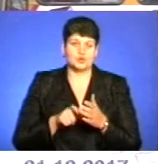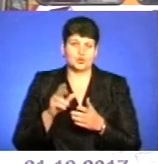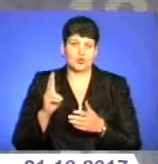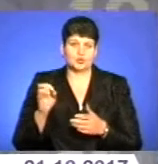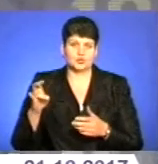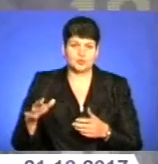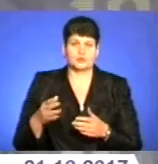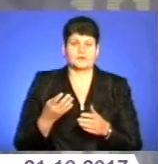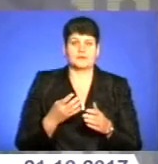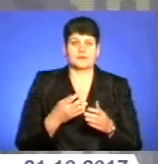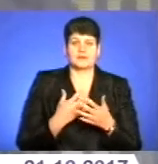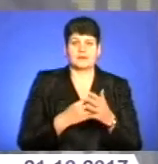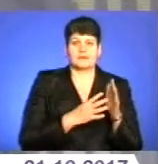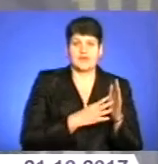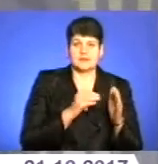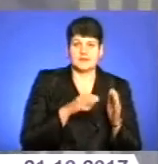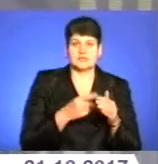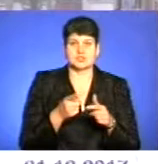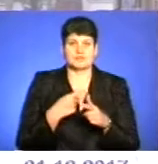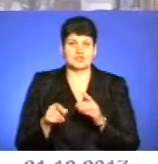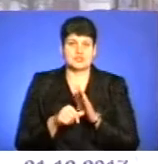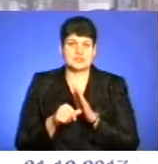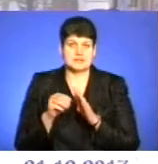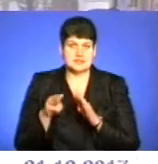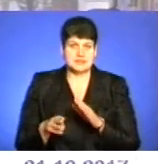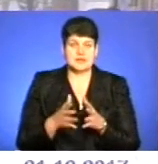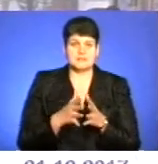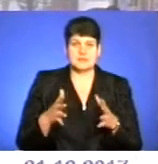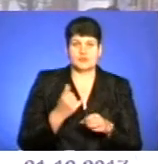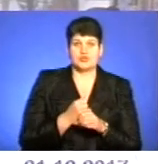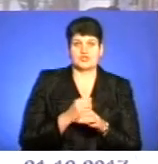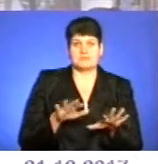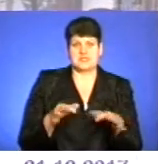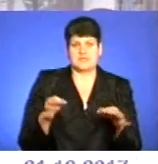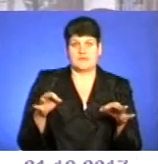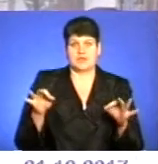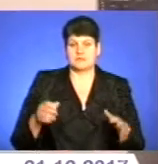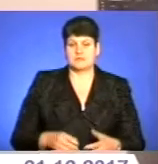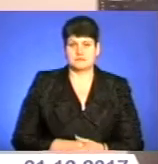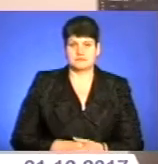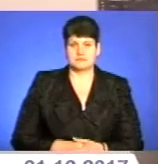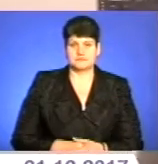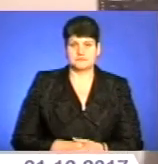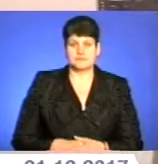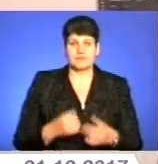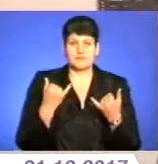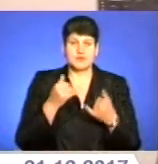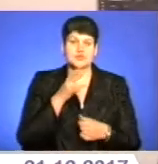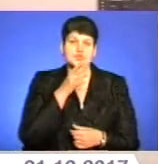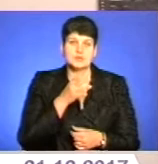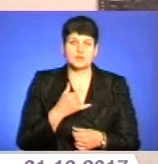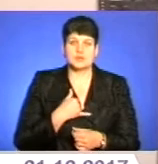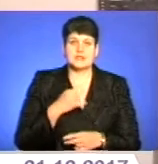а кондукторам 6 тисяч гривень. Однак більшість цих робочих місць досі вільні. На даний час у нас